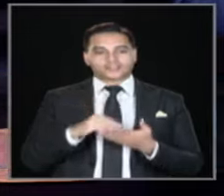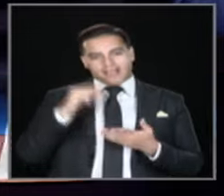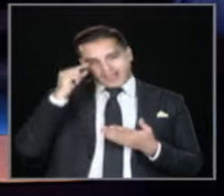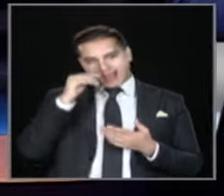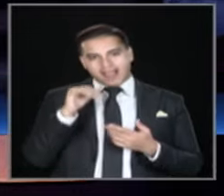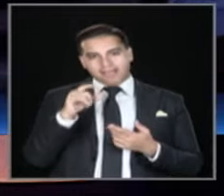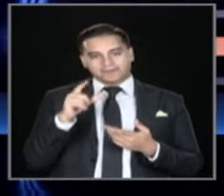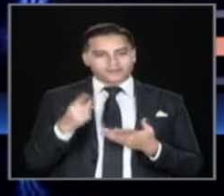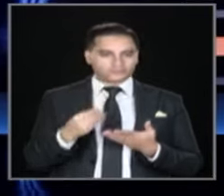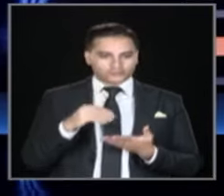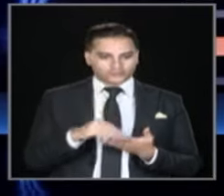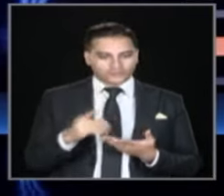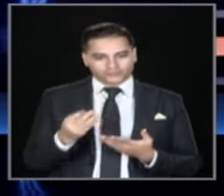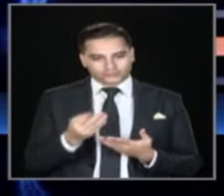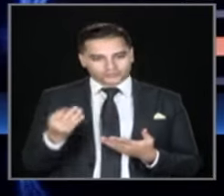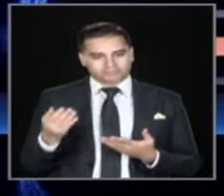لله ايمن